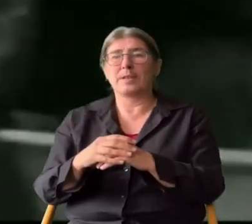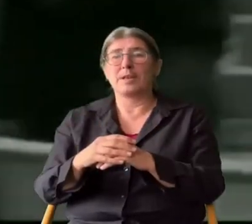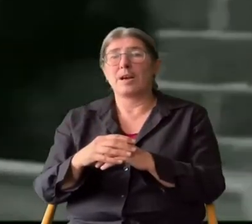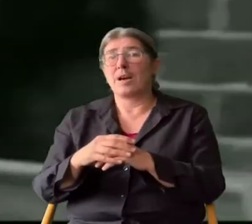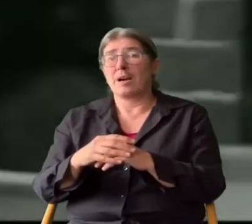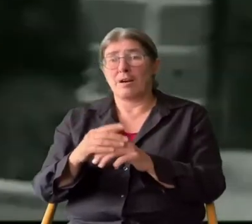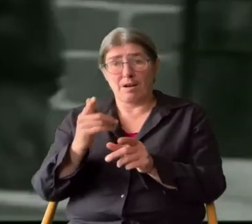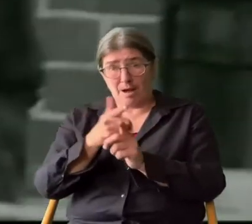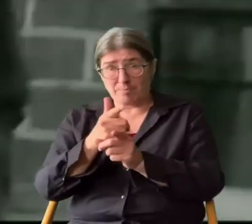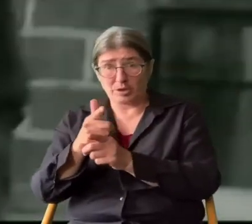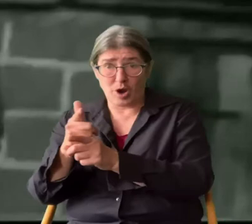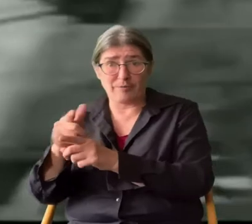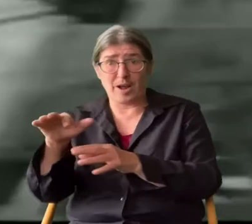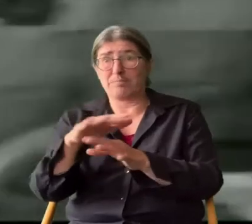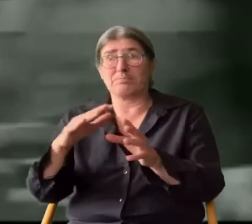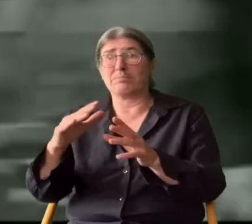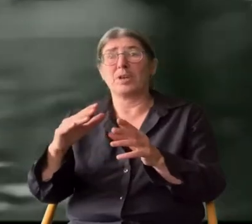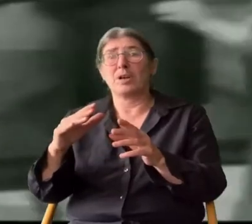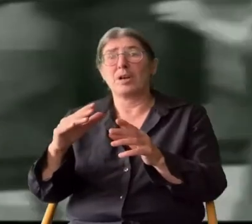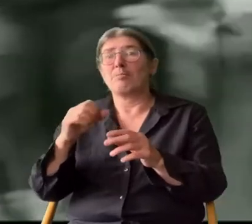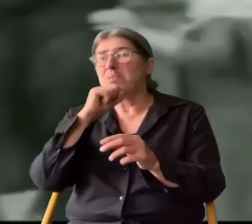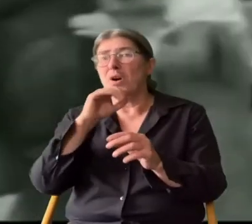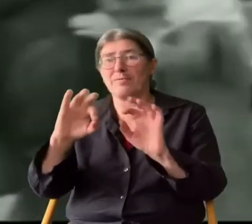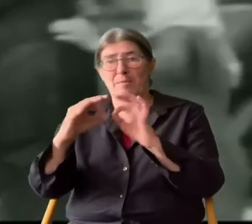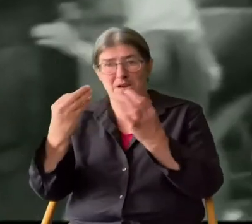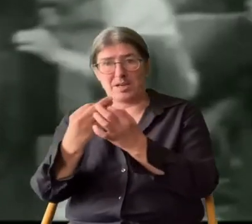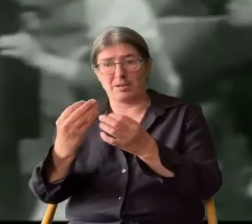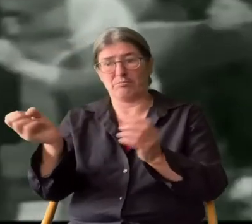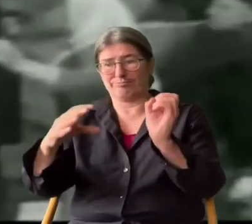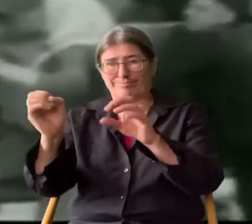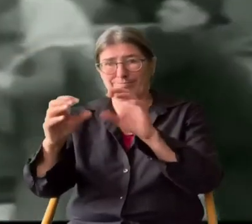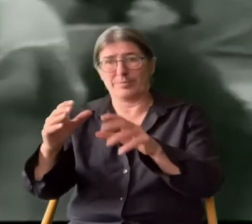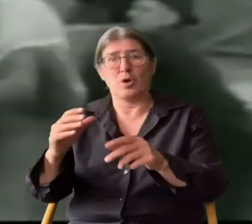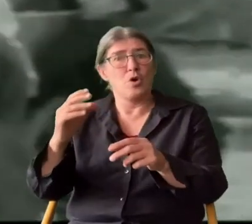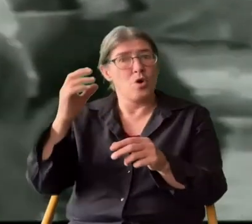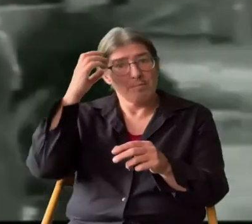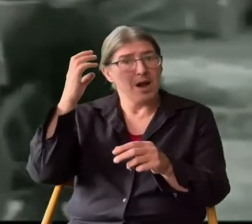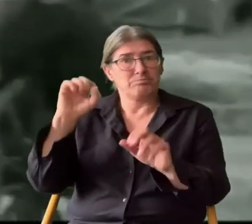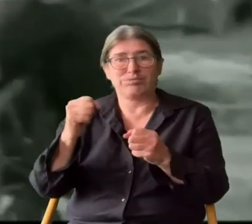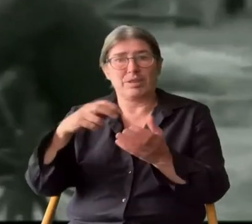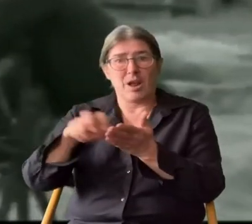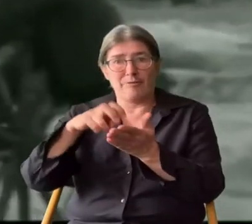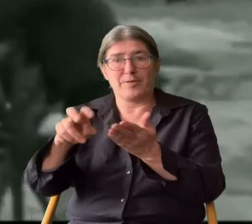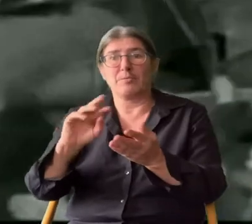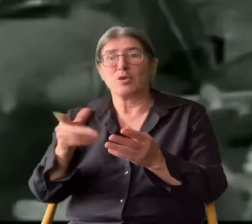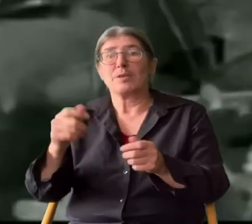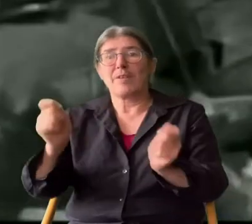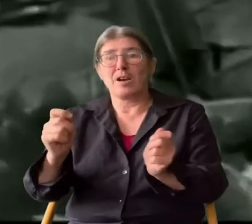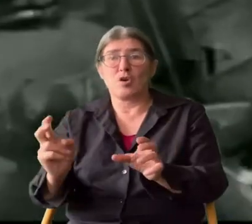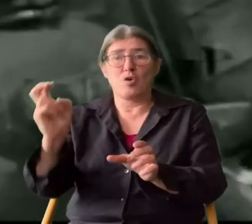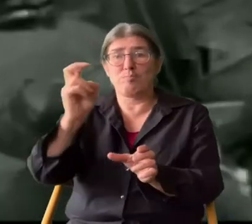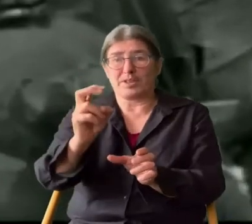Einzigartige Amateuraufnahmen vom Aufbruch einer ostpreußischen Bauernfamilie. Die Großmutter kann nicht mehr laufen, muss oben auf